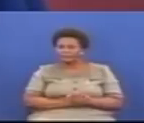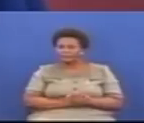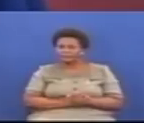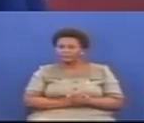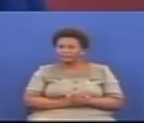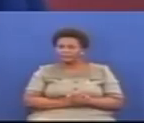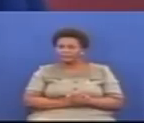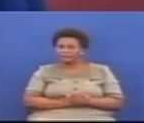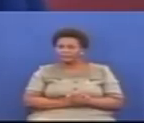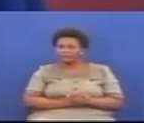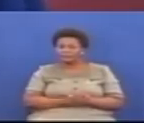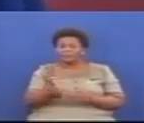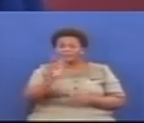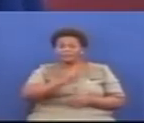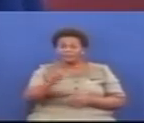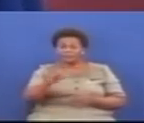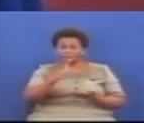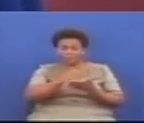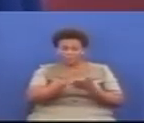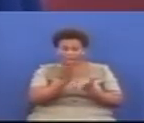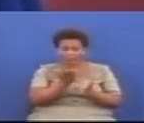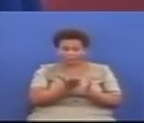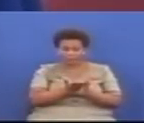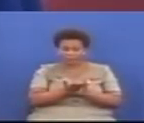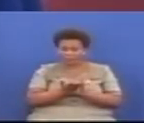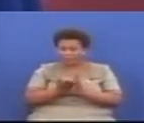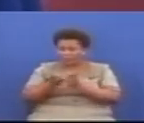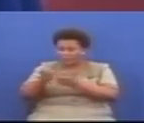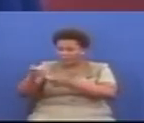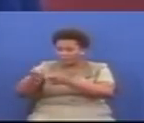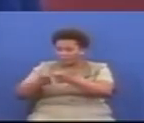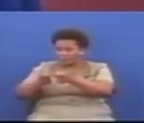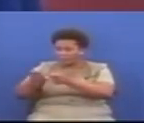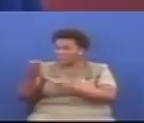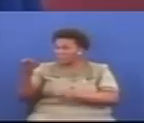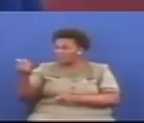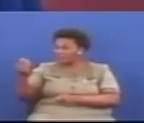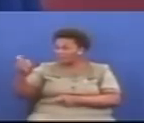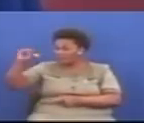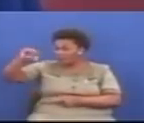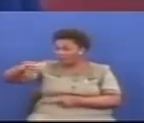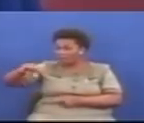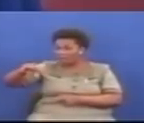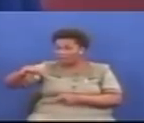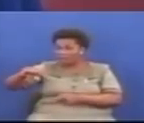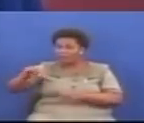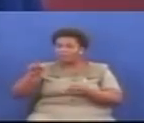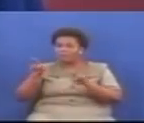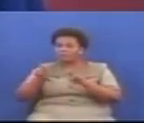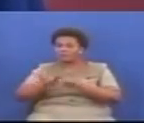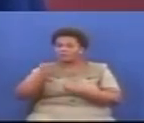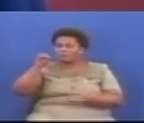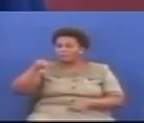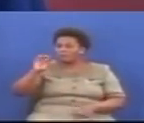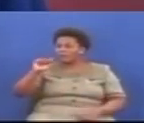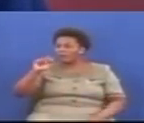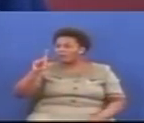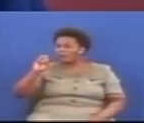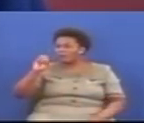Lakini pia tunaye Kamishna wa Kitengo cha Udhibiti wa Fedha Haramu ndugu Onesmo Makombe.